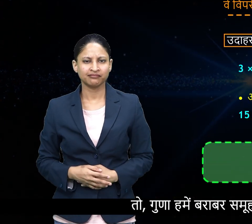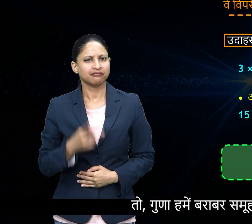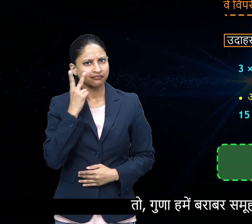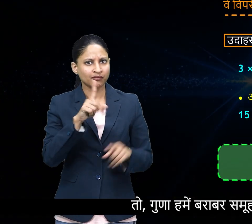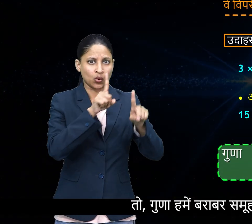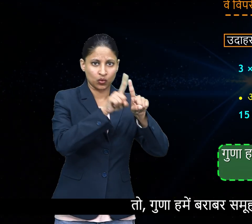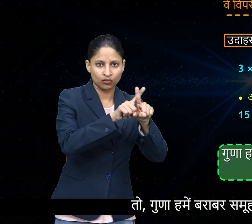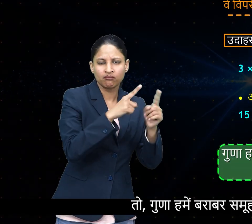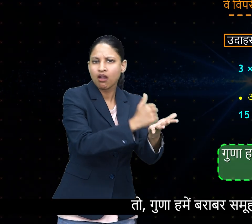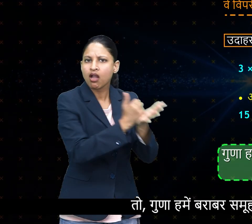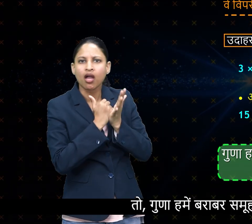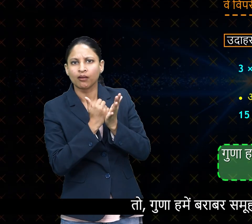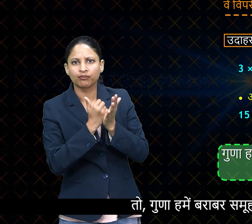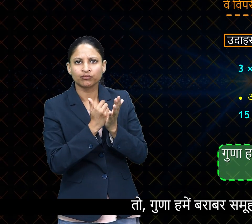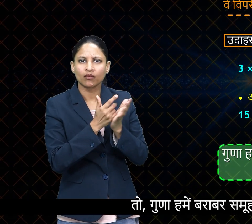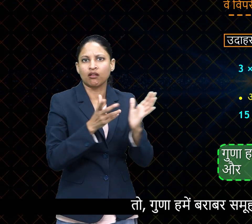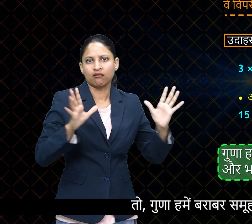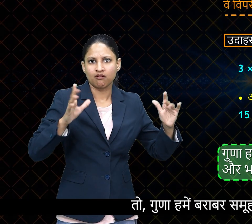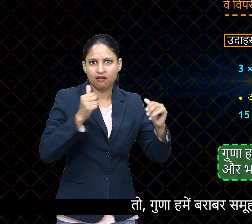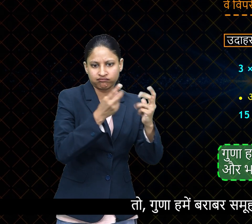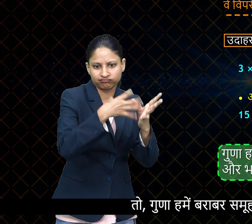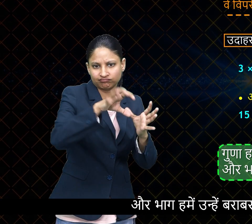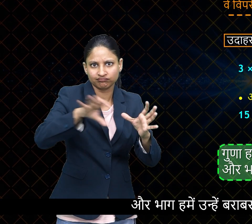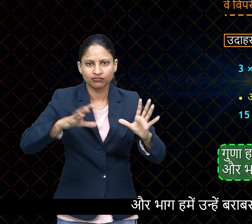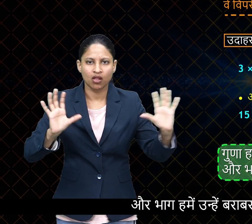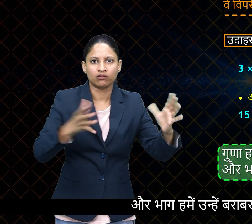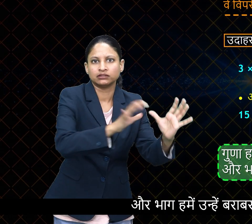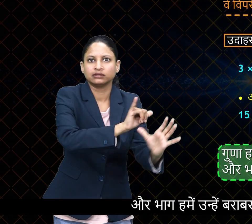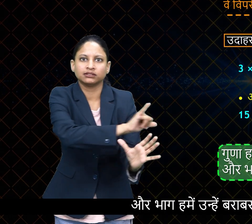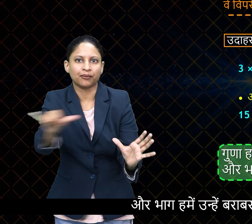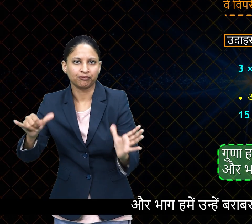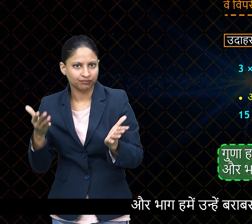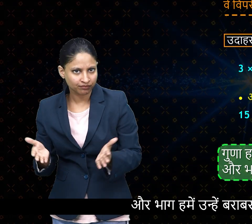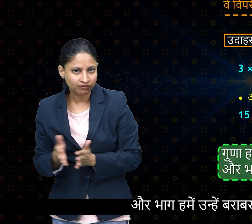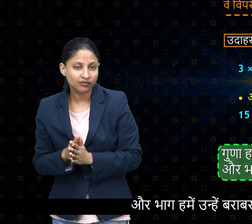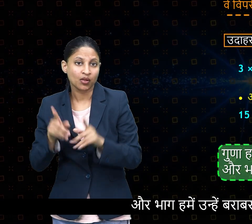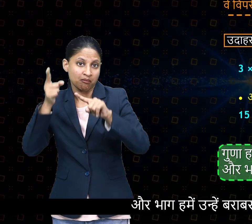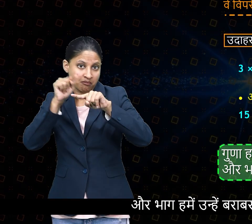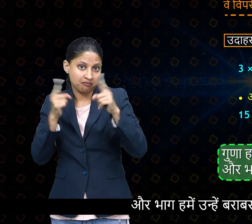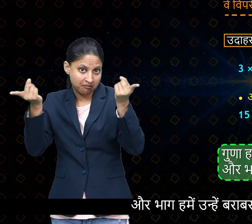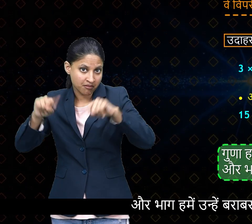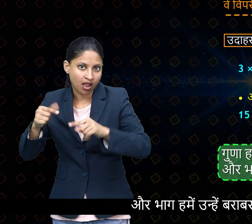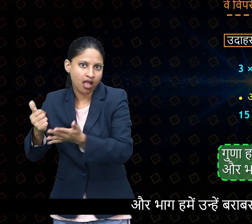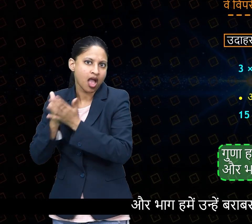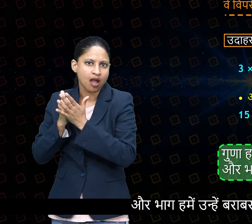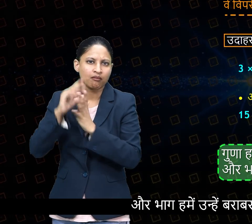तो गुणा हमें बराबर समूह बनाने में मदद करता है और भाग हमें उन्हें बराबर बांटने में मदद